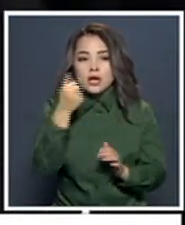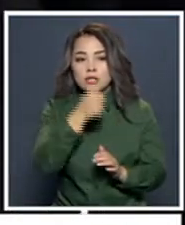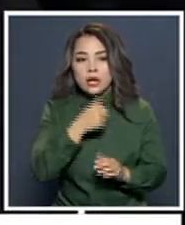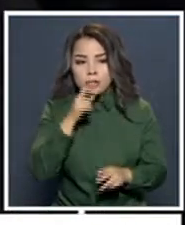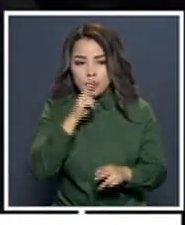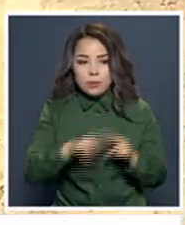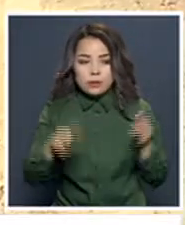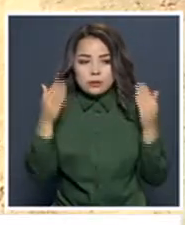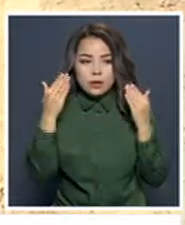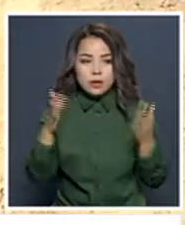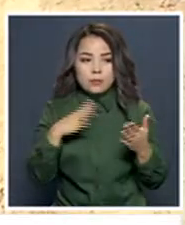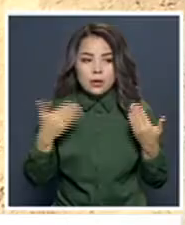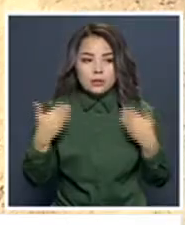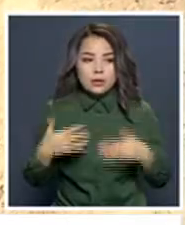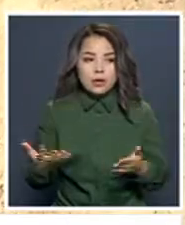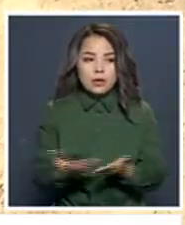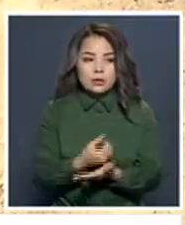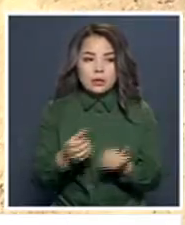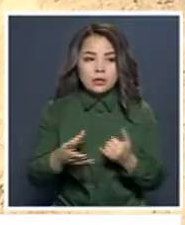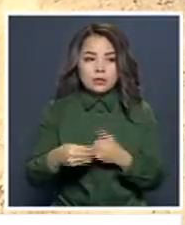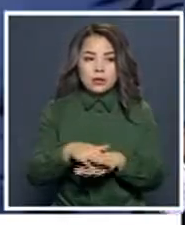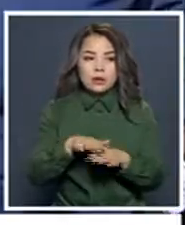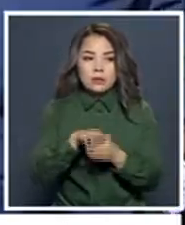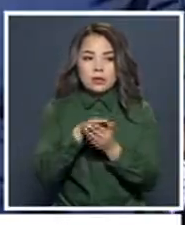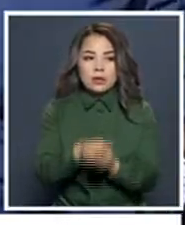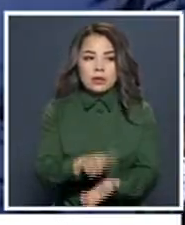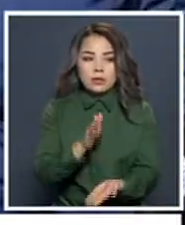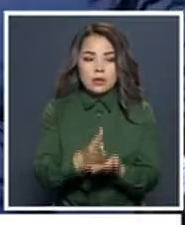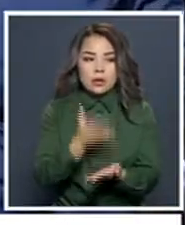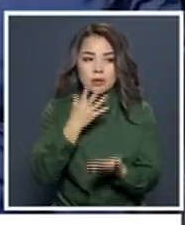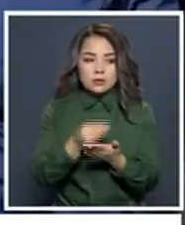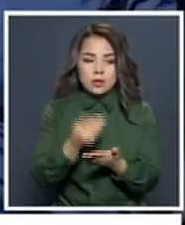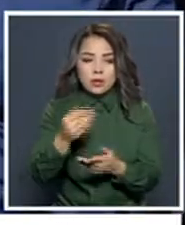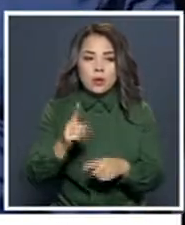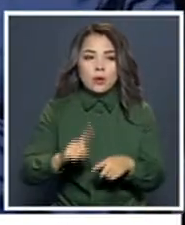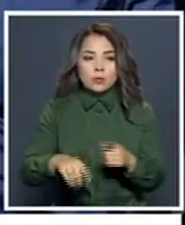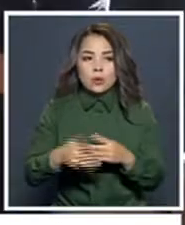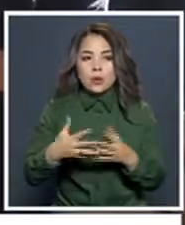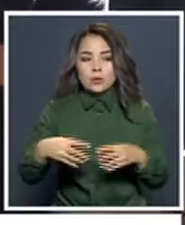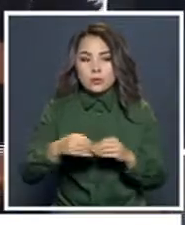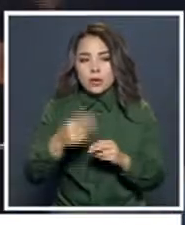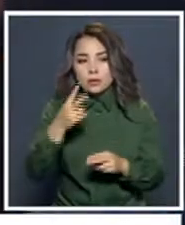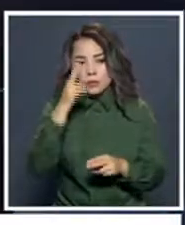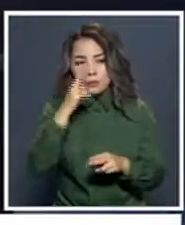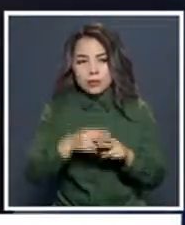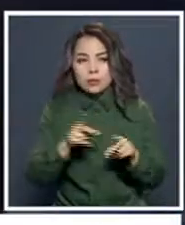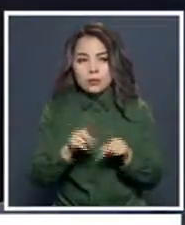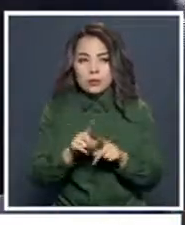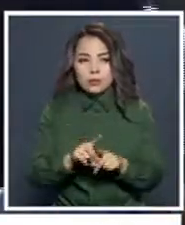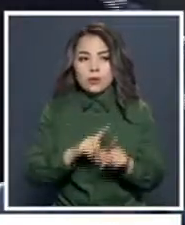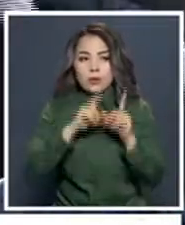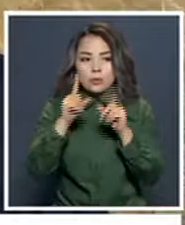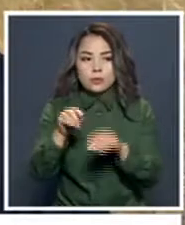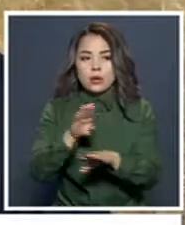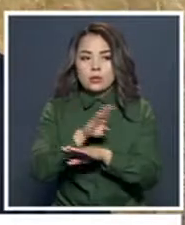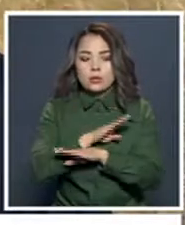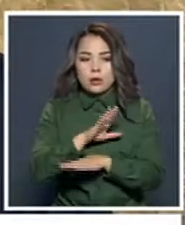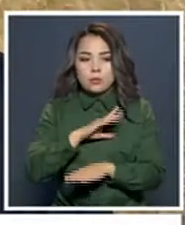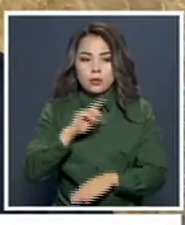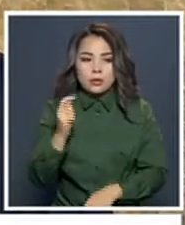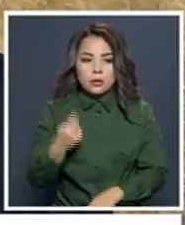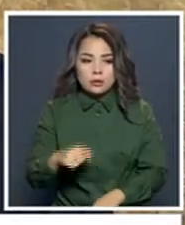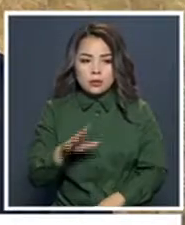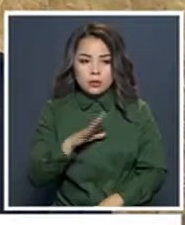жыл салып, батыр сүйегі қазақ топырағына жерленді. Сарбаздың отбасынан тағы екі бауырда қан майданға аттанып қаза болған.